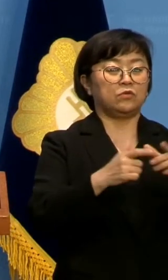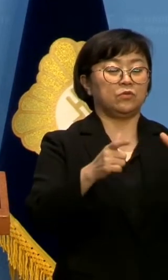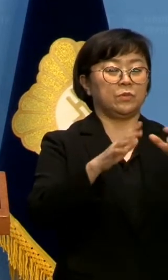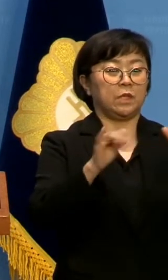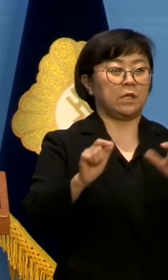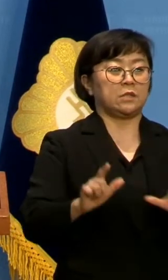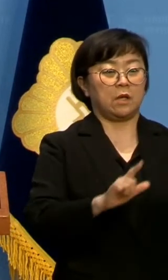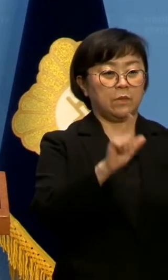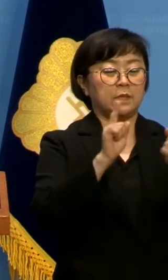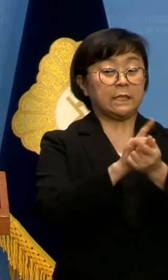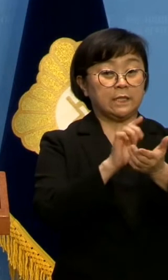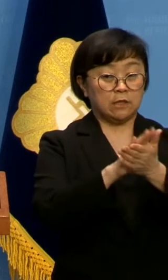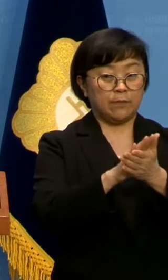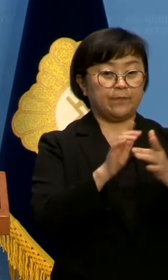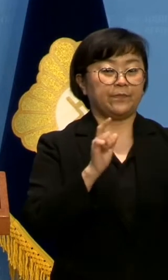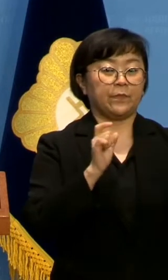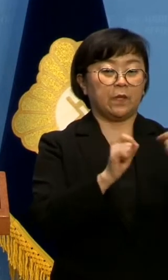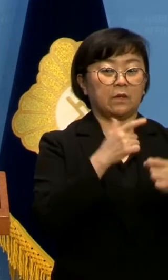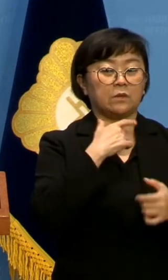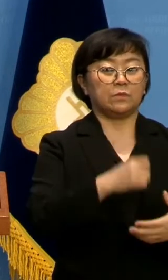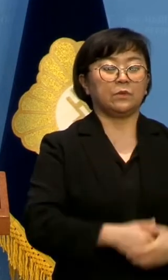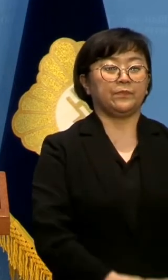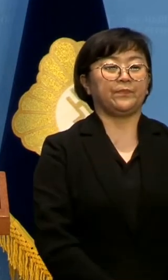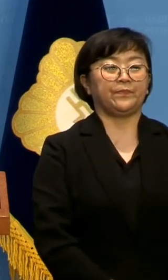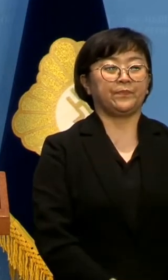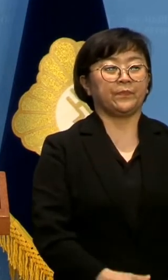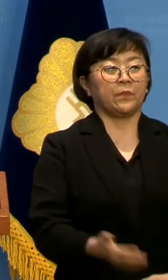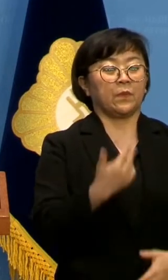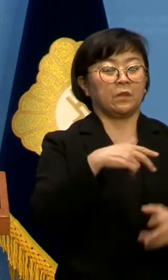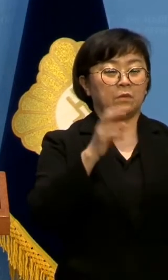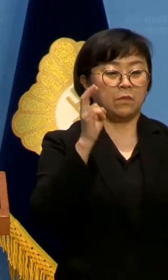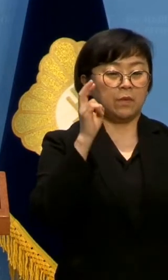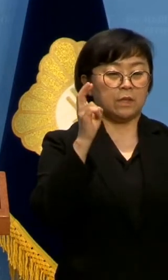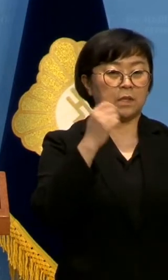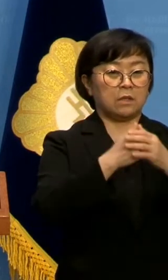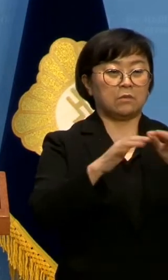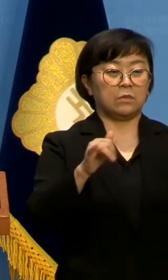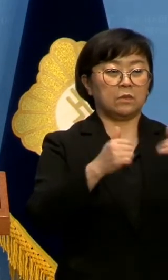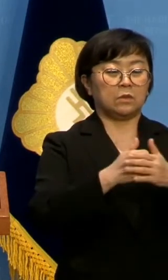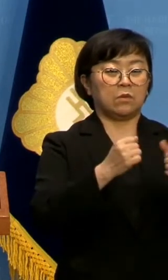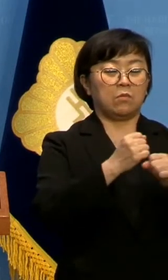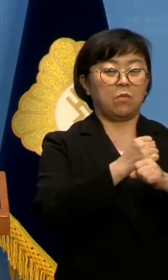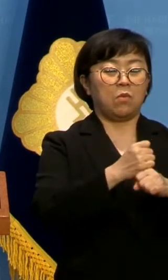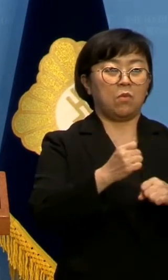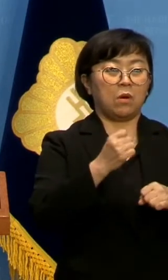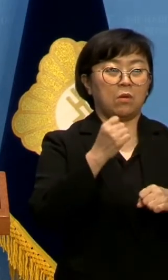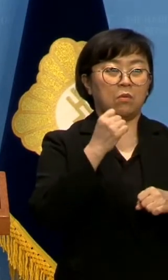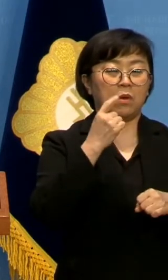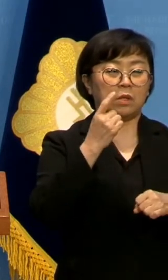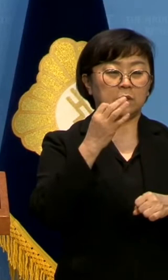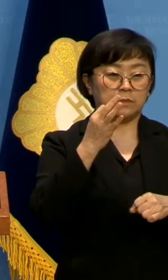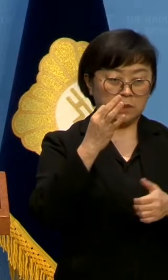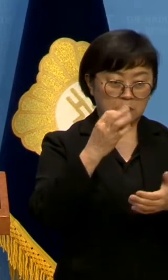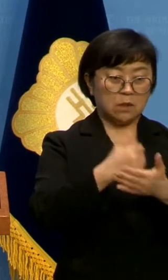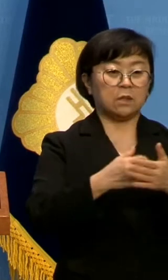삶에 직접적으로 다가가고자 합니다. 저는 직장 출신으로서 포괄 임금제를